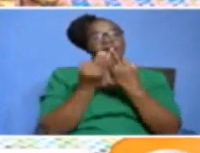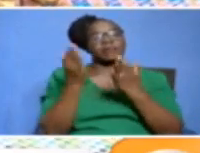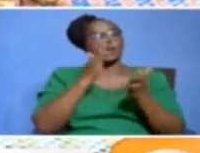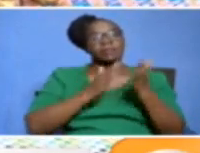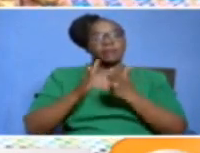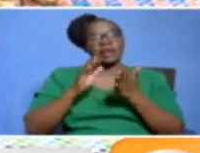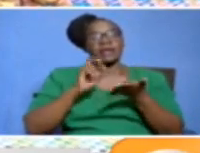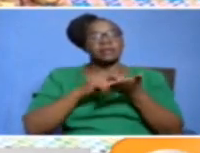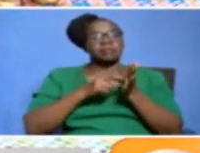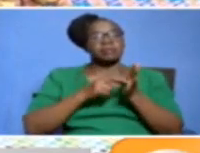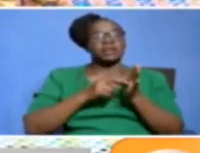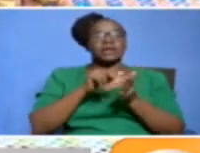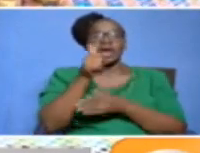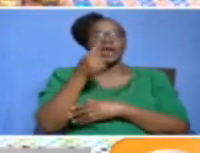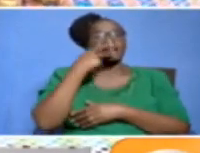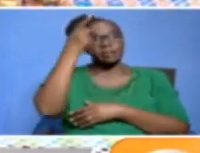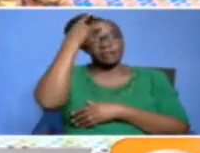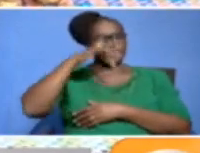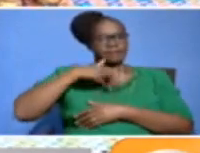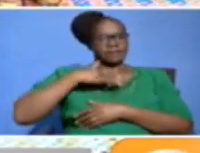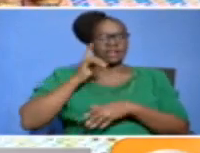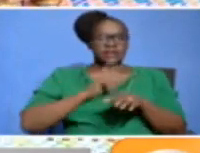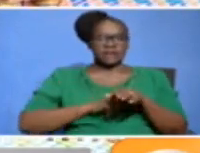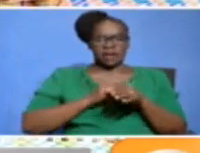sababu na hii pressure zangu za maisha nikishafanya hivi.